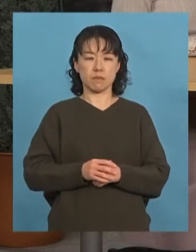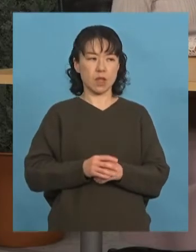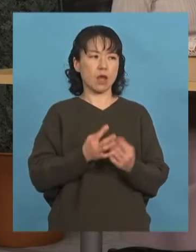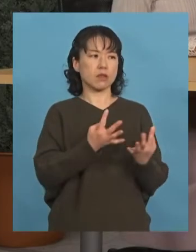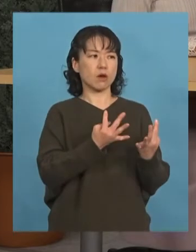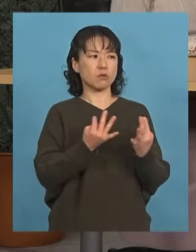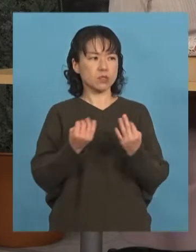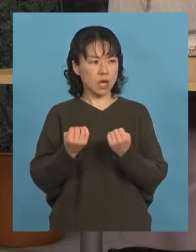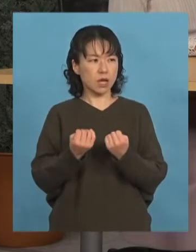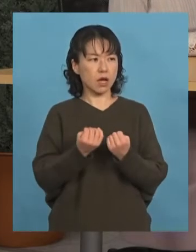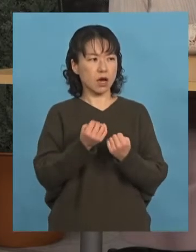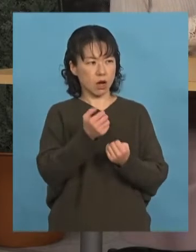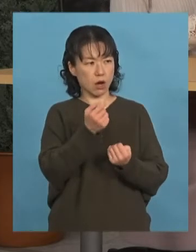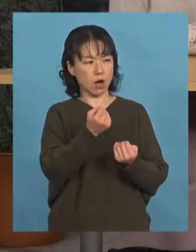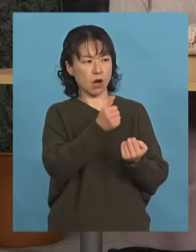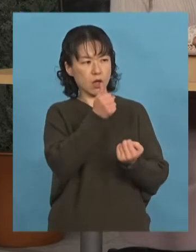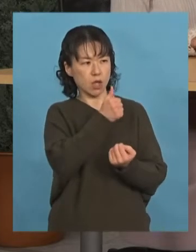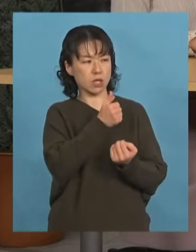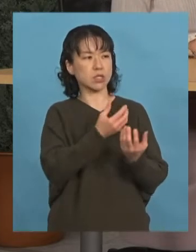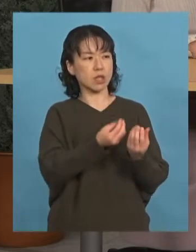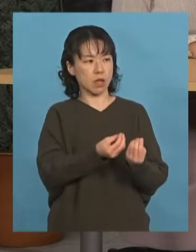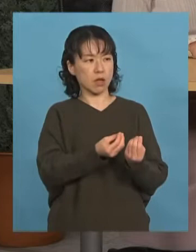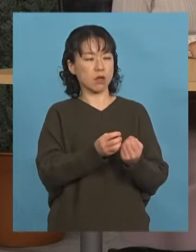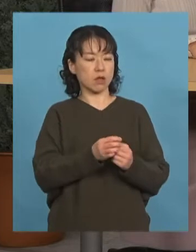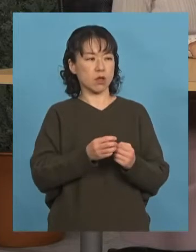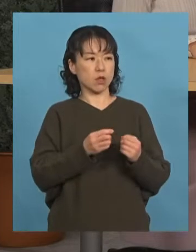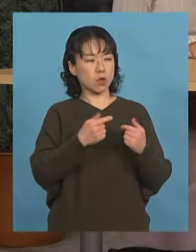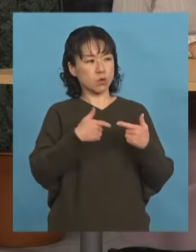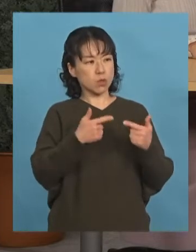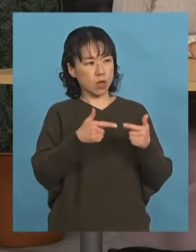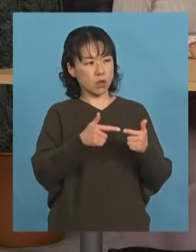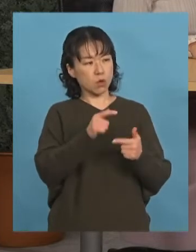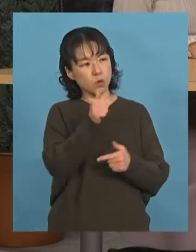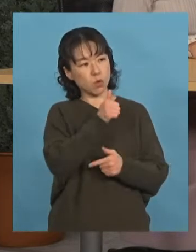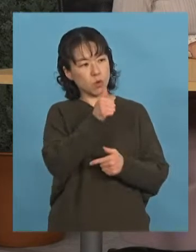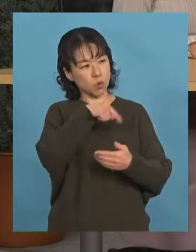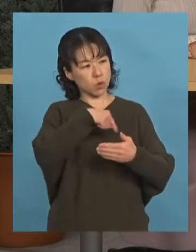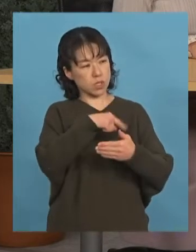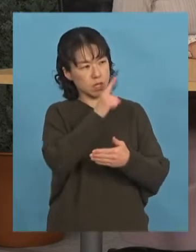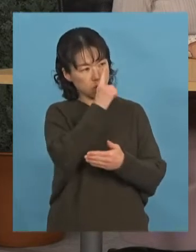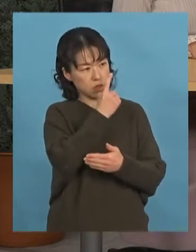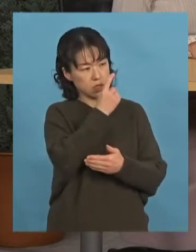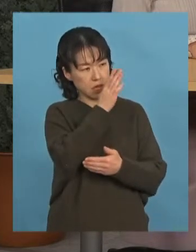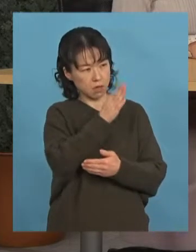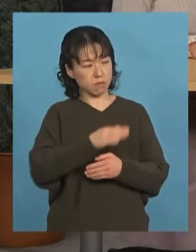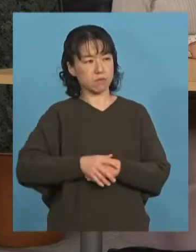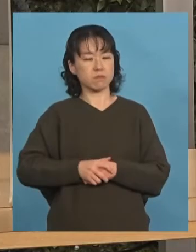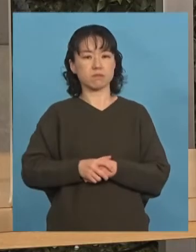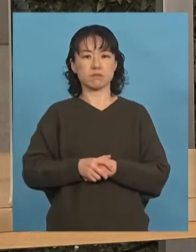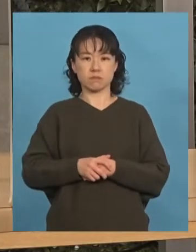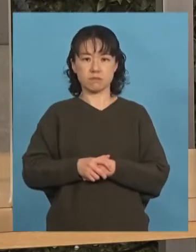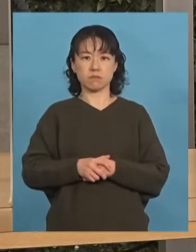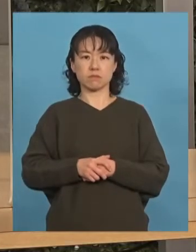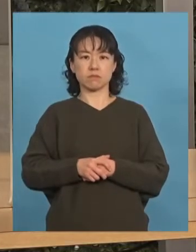をガイドされてきたんですね。普段のガイドではどういったところを案内されているんでしょうか？ は